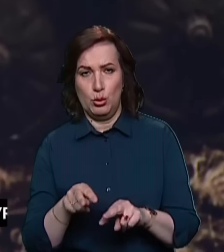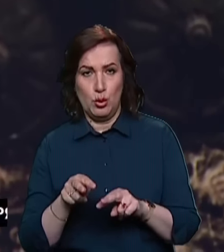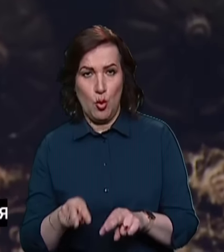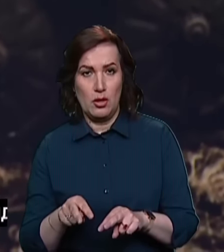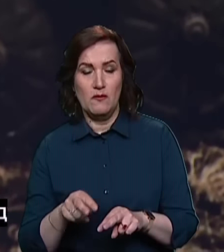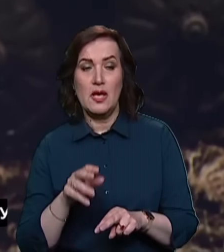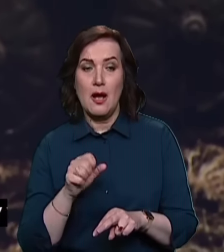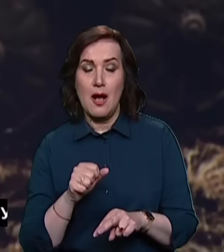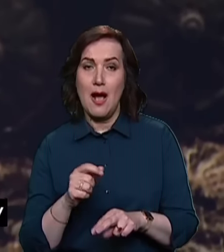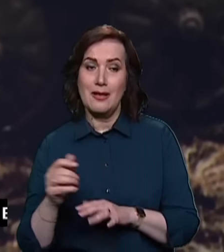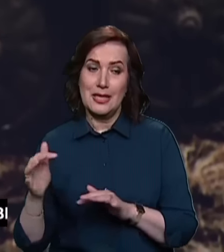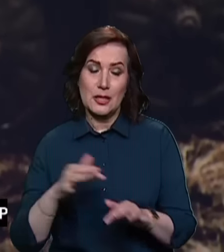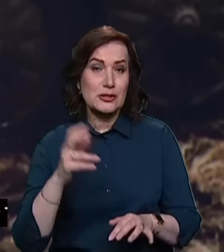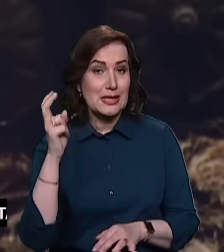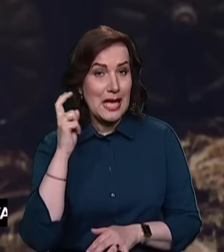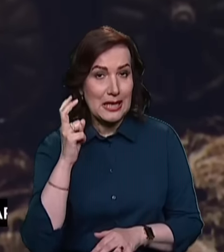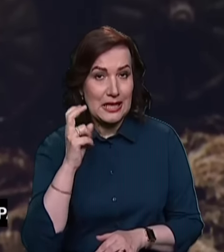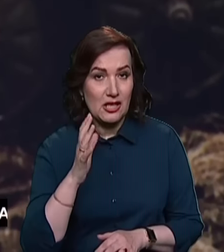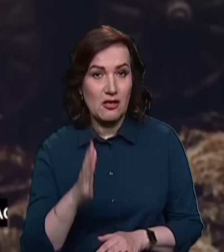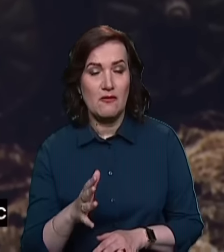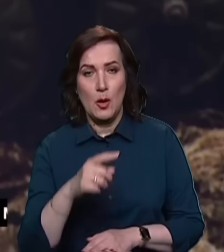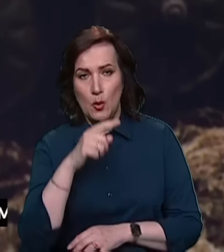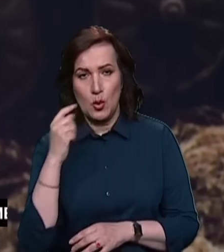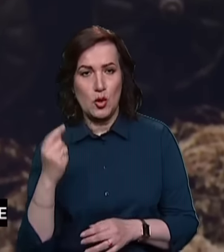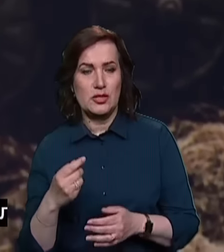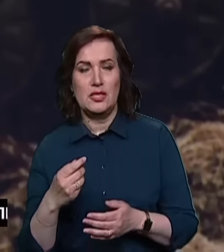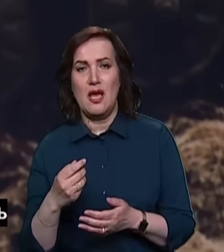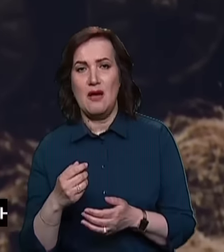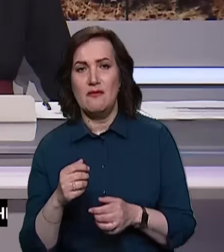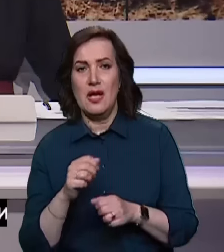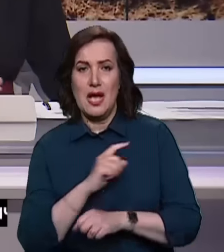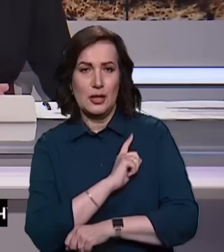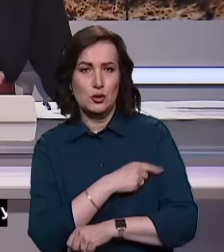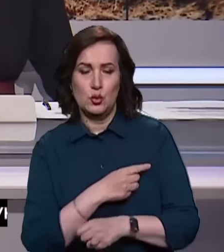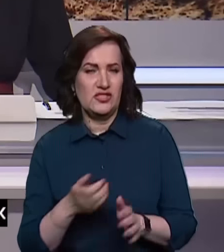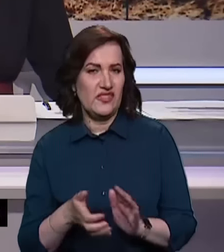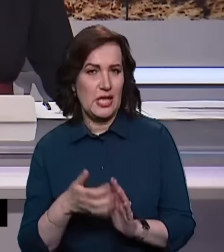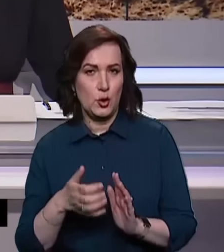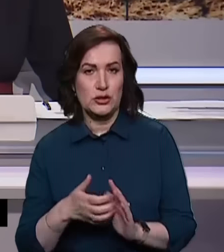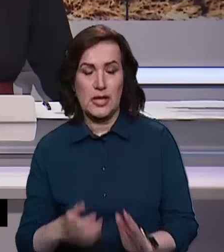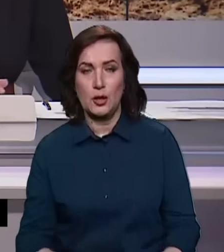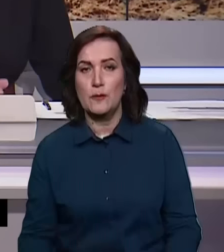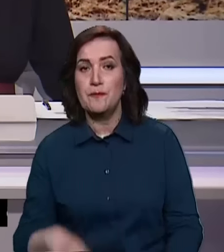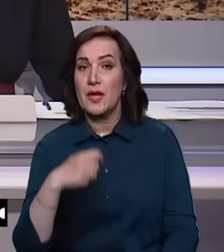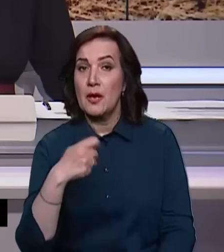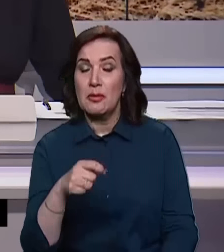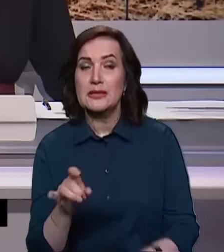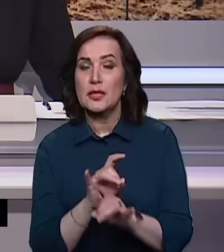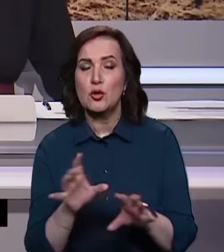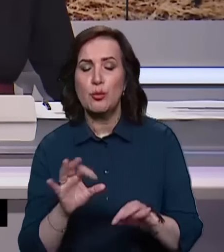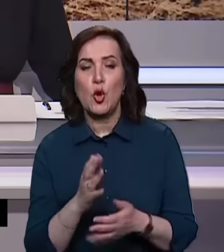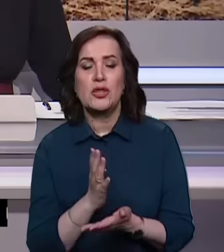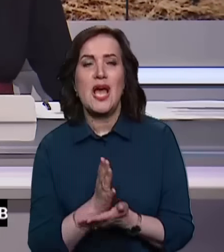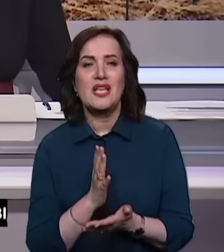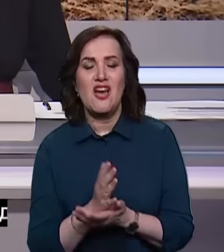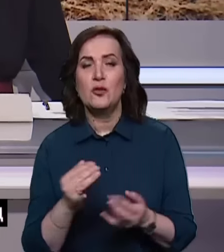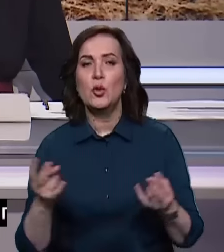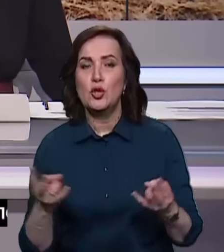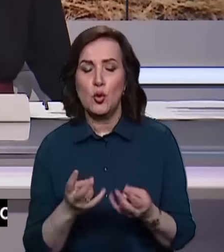контролем. А ось для наступу на Київ, на думку президента, в росіян ресурсів недостатньо. Також президент розповів про